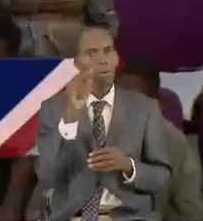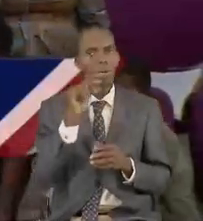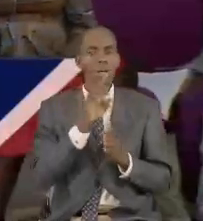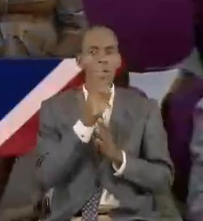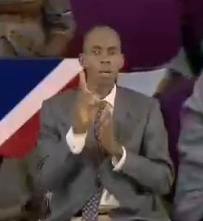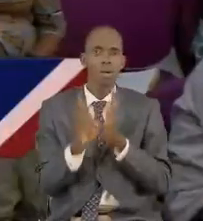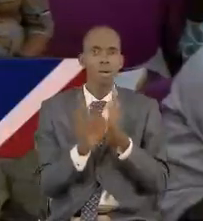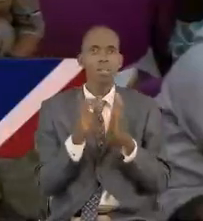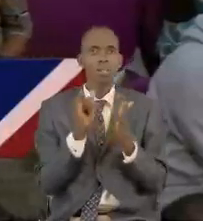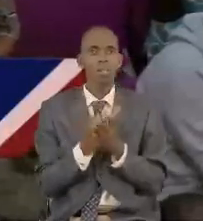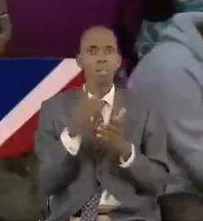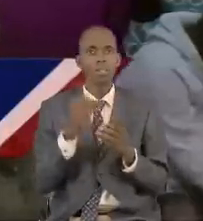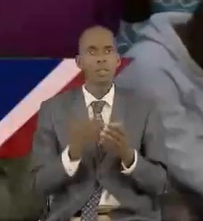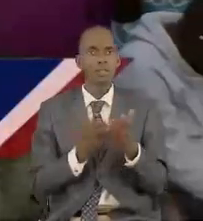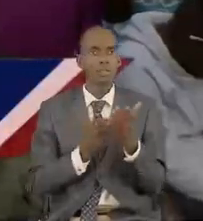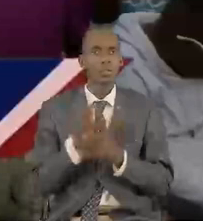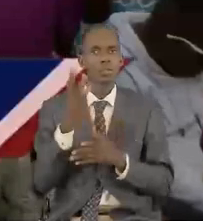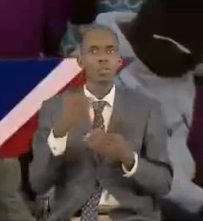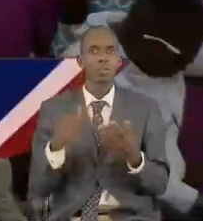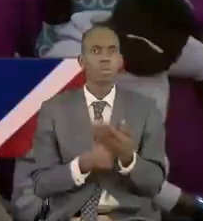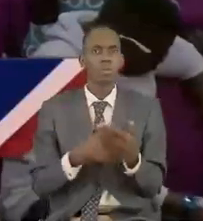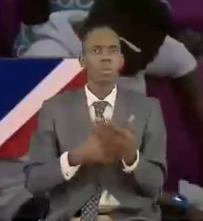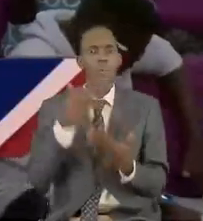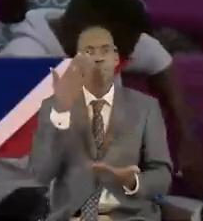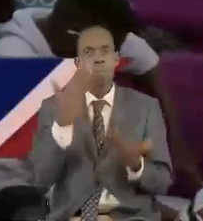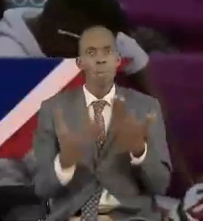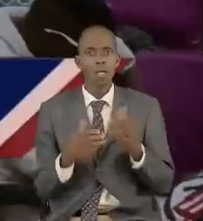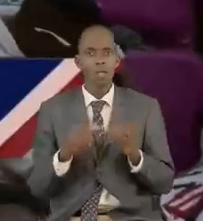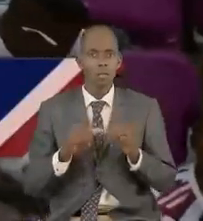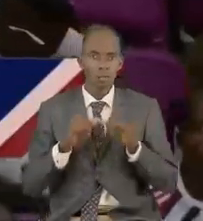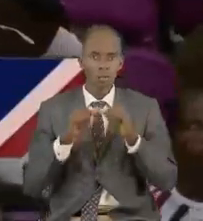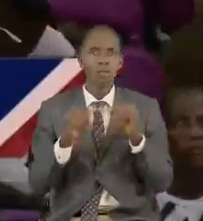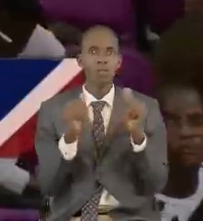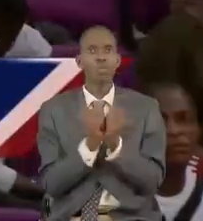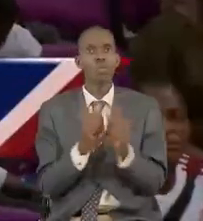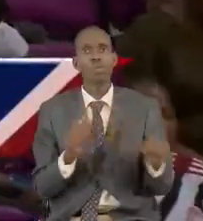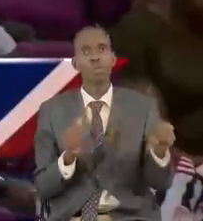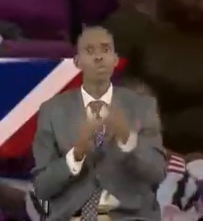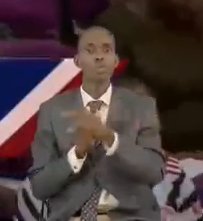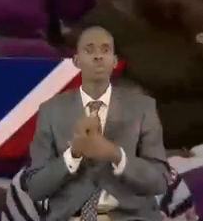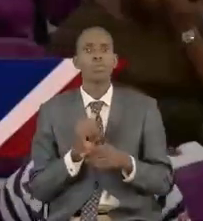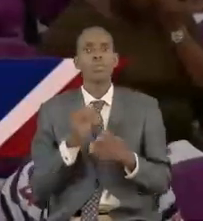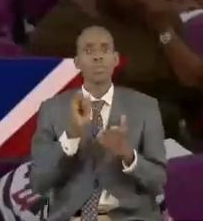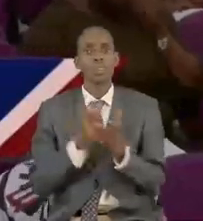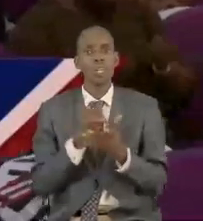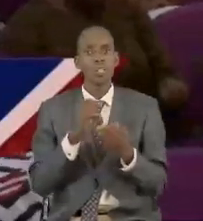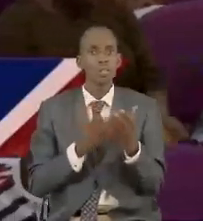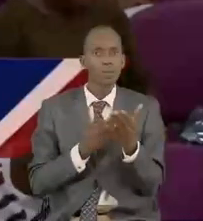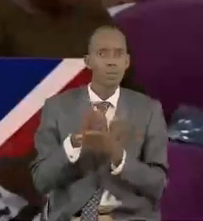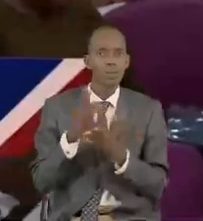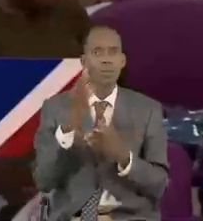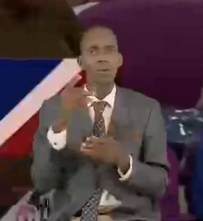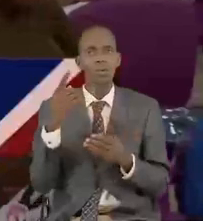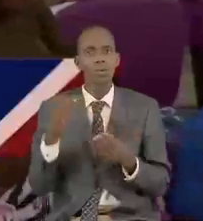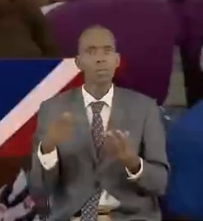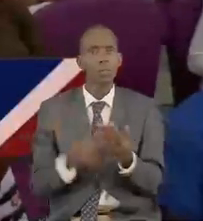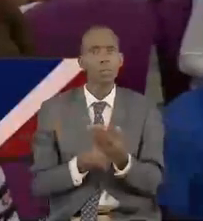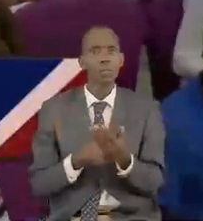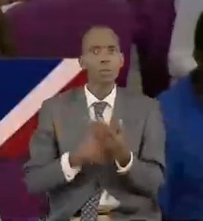afin que la vérité de l'Évangile fut maintenue parmi vous afin que la vérité de